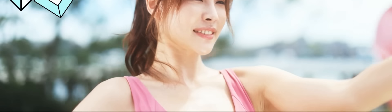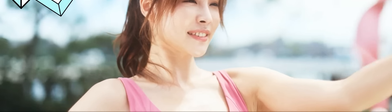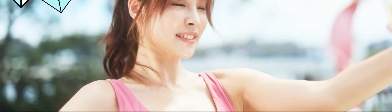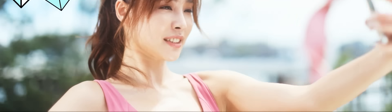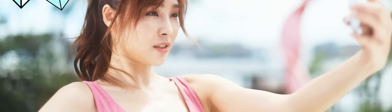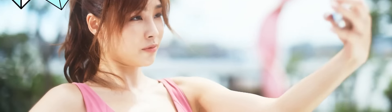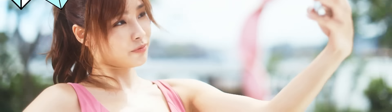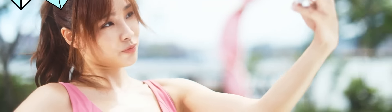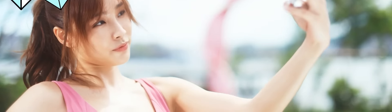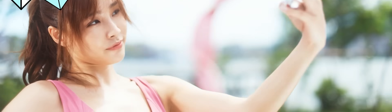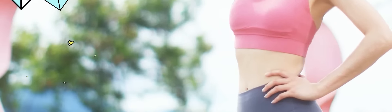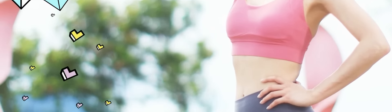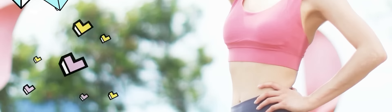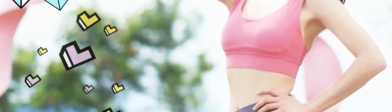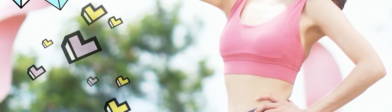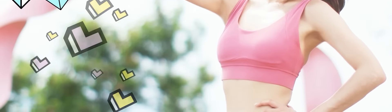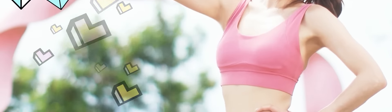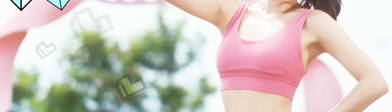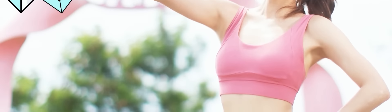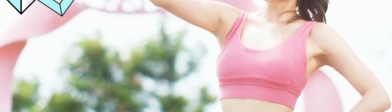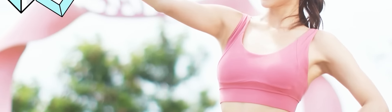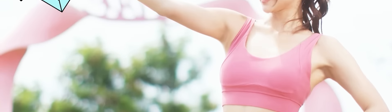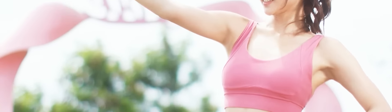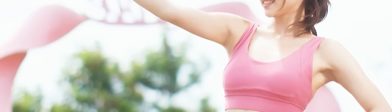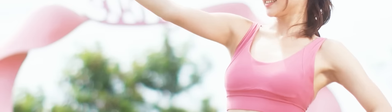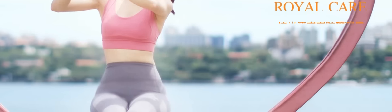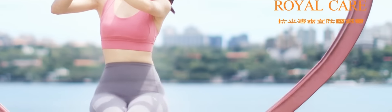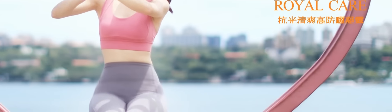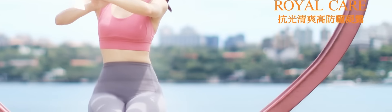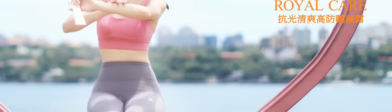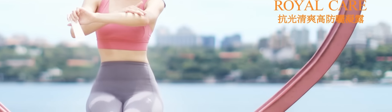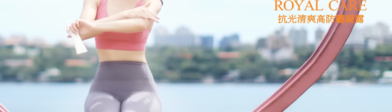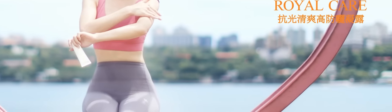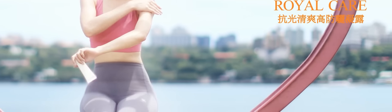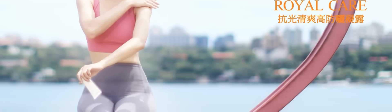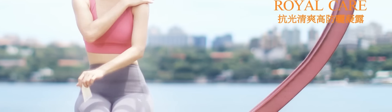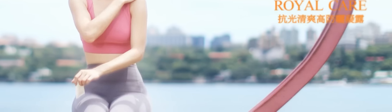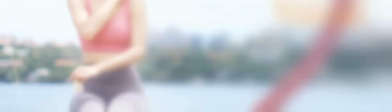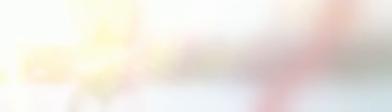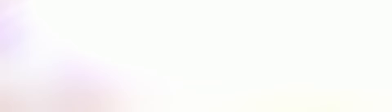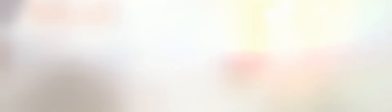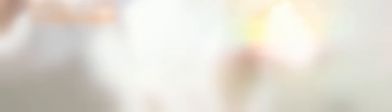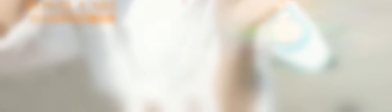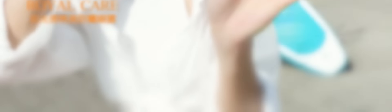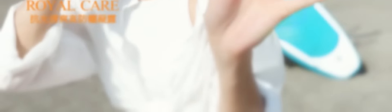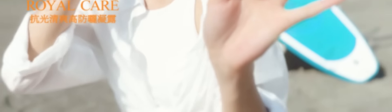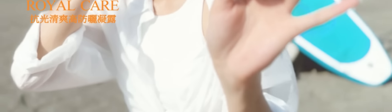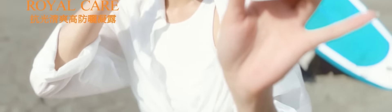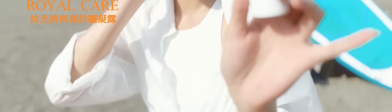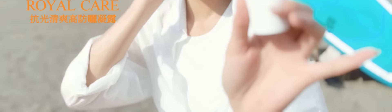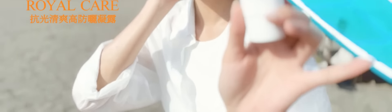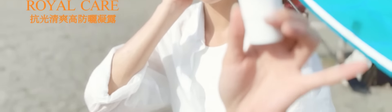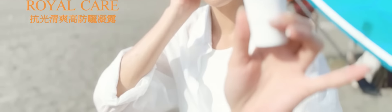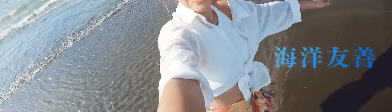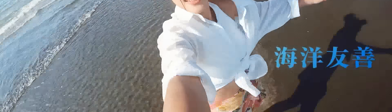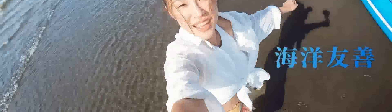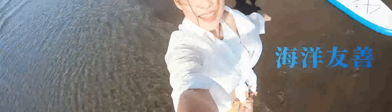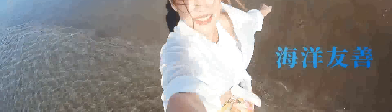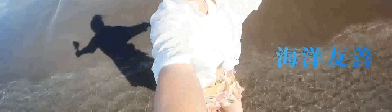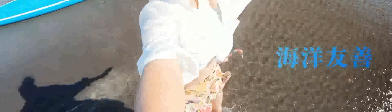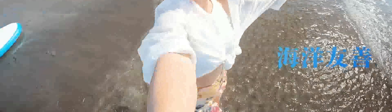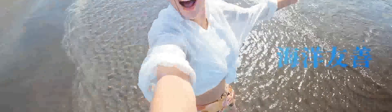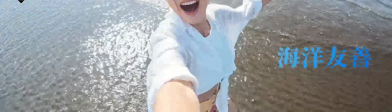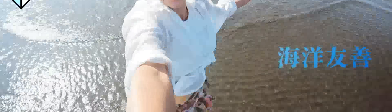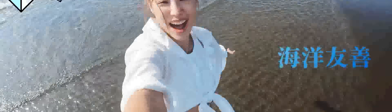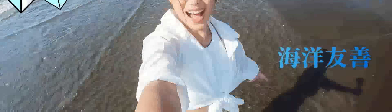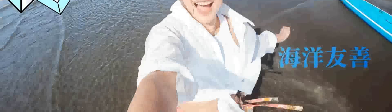境里的3C 商品，各种光源对肌肤的伤害，擦起来清爽不黏腻。我特别喜欢它做到海